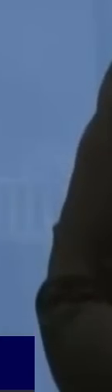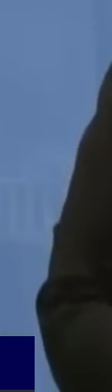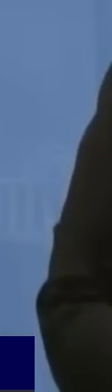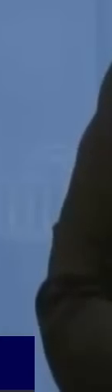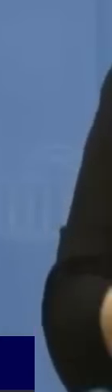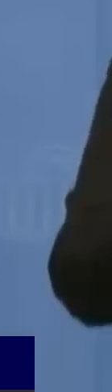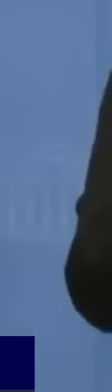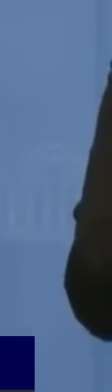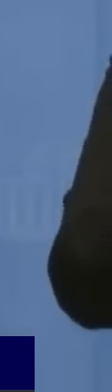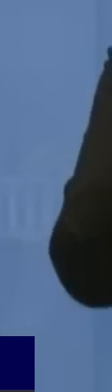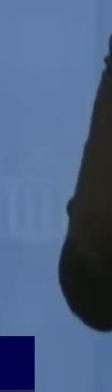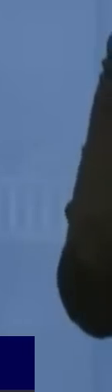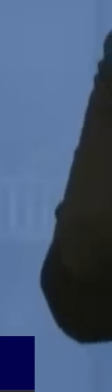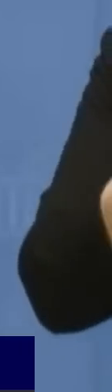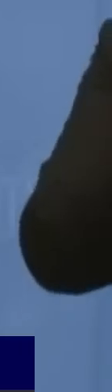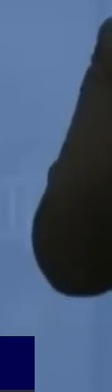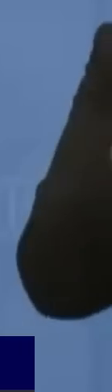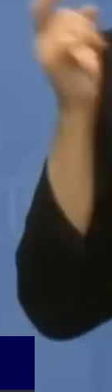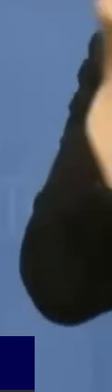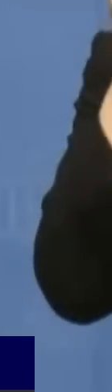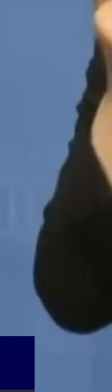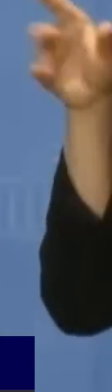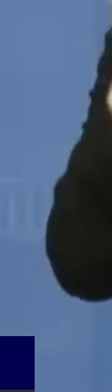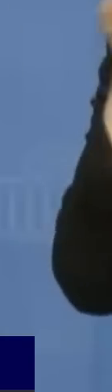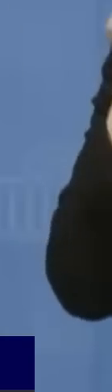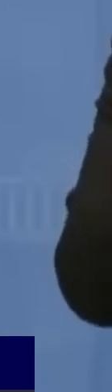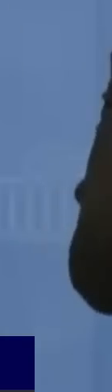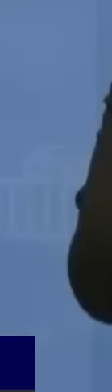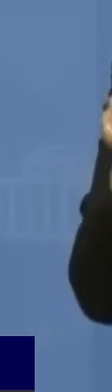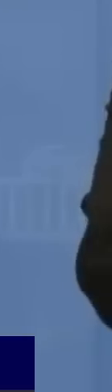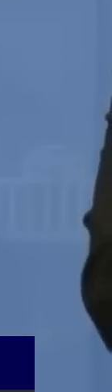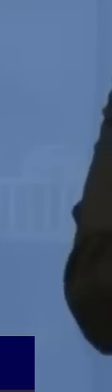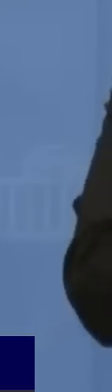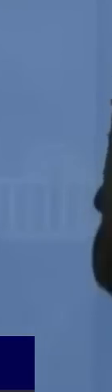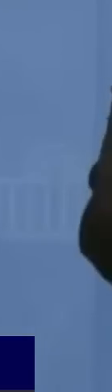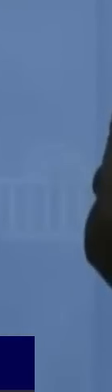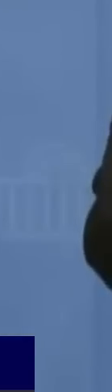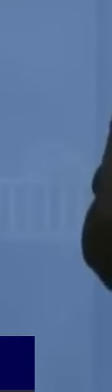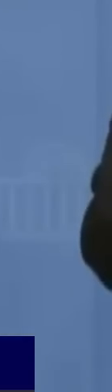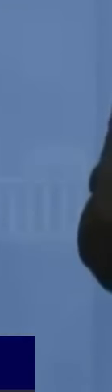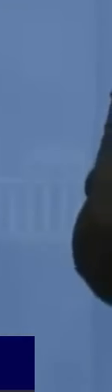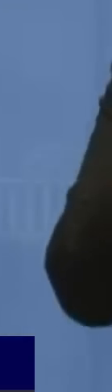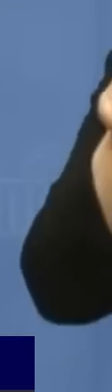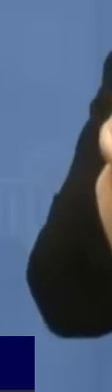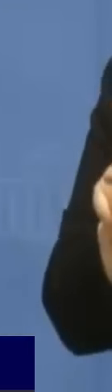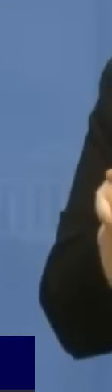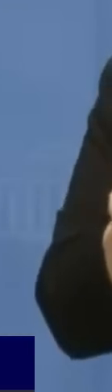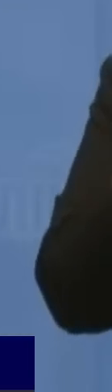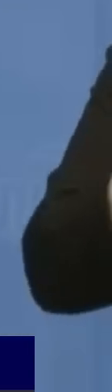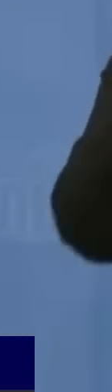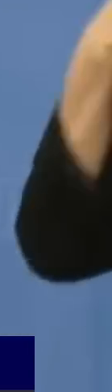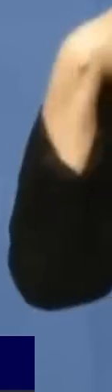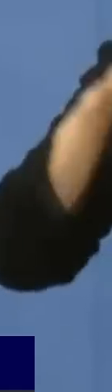도청 의혹도 따지지 못하면서 국익은 지킬 수 있습니까 윤석열 정부의 굴욕외고가 점입